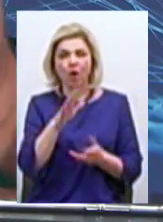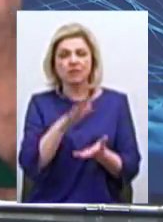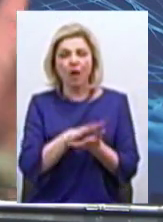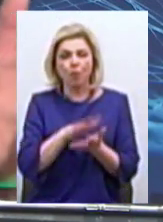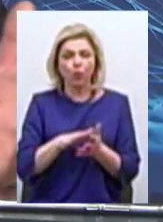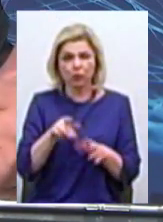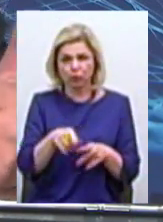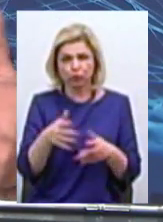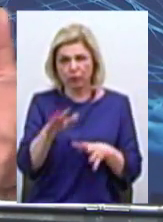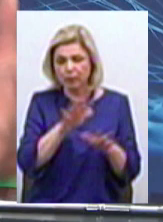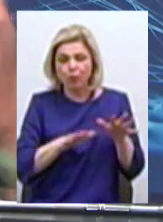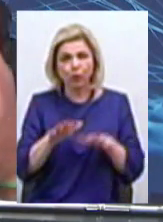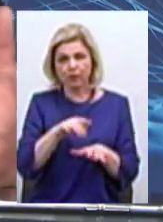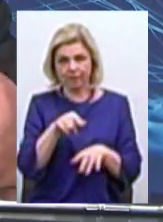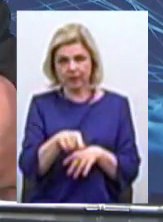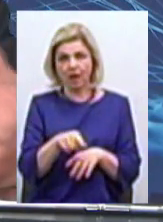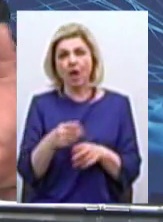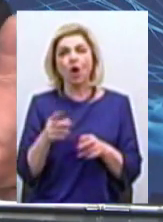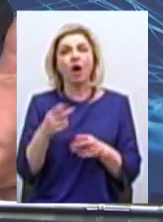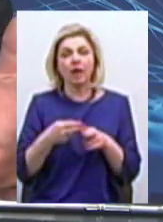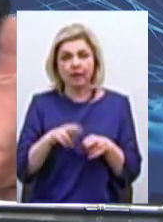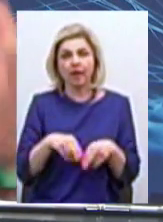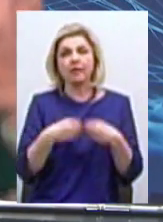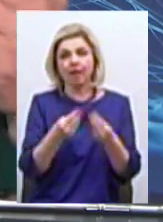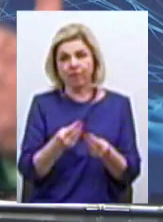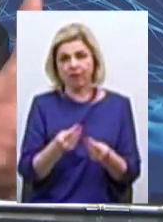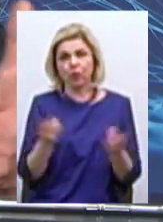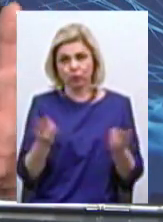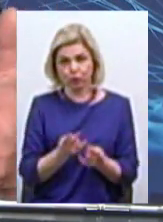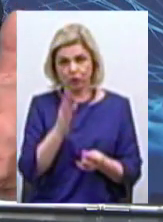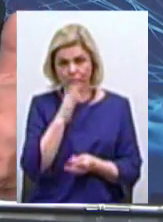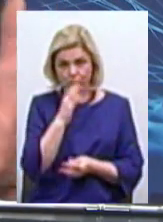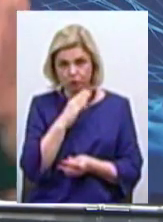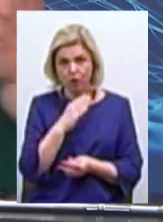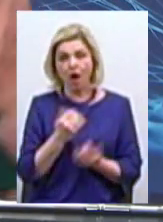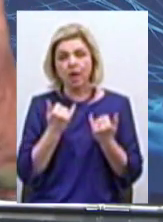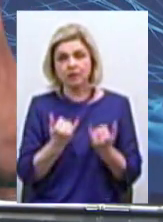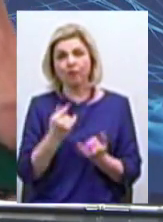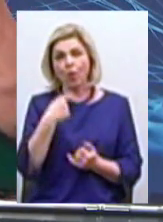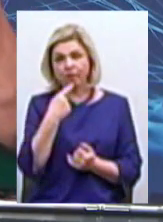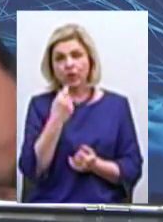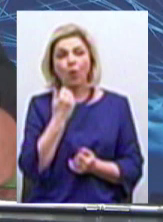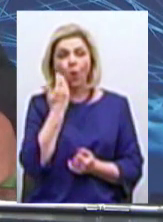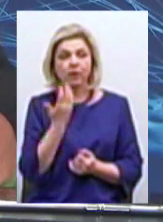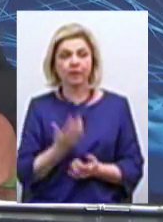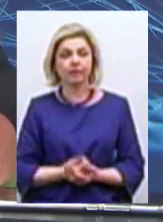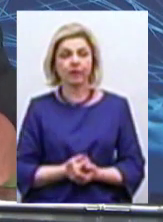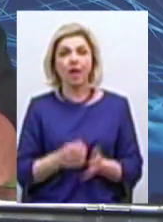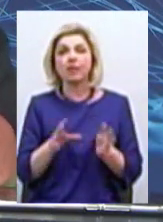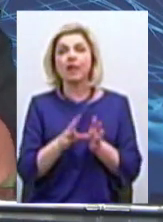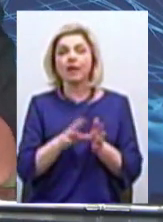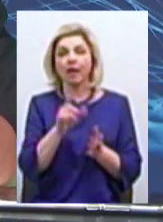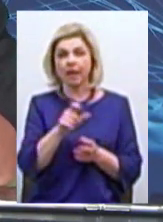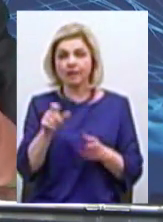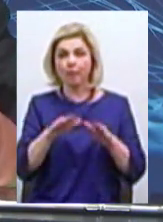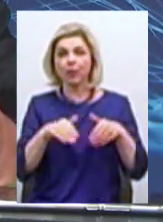які давали нам необхідну воду. І сьогодні кажуть, що давайте ми, от коли енергетики